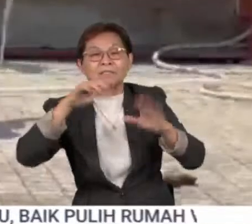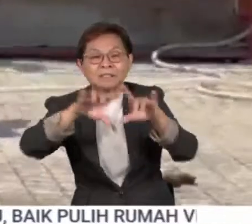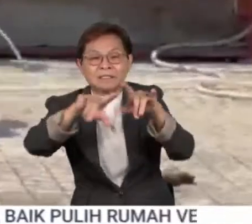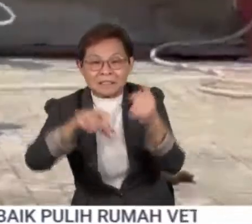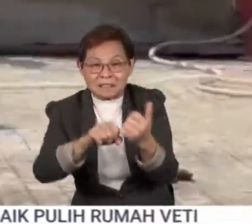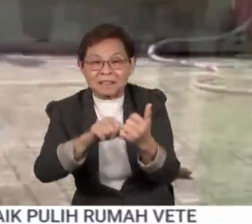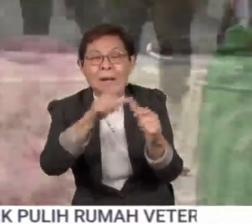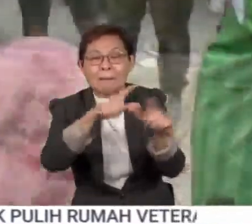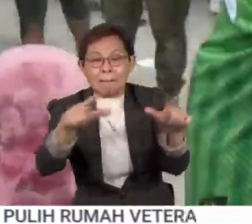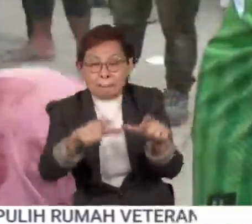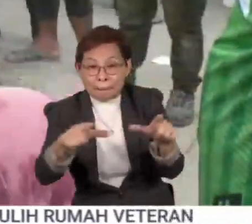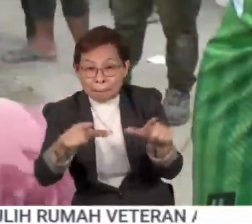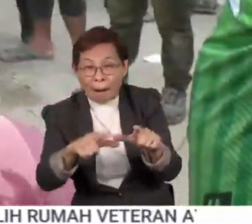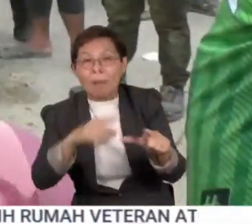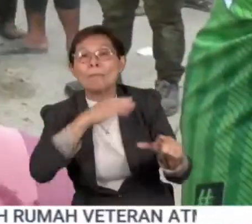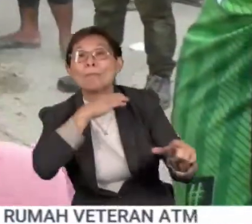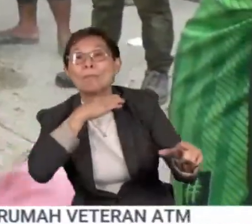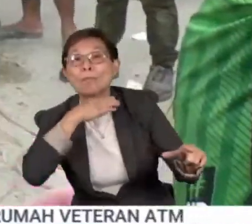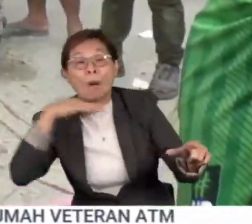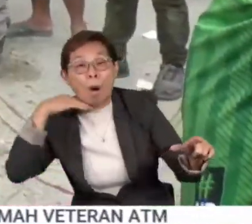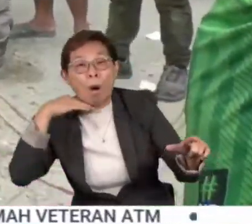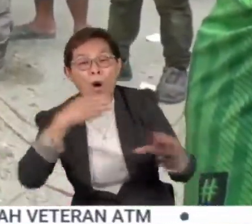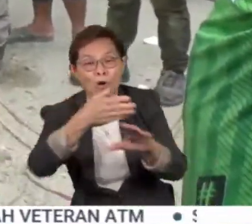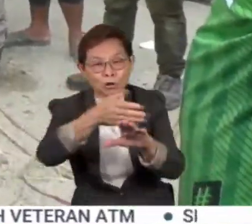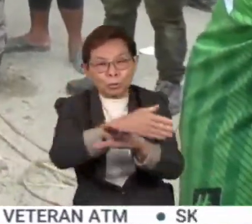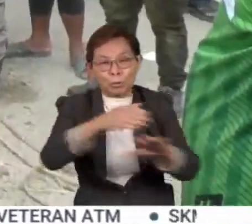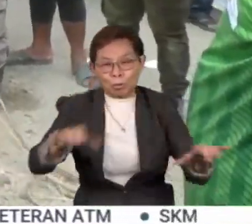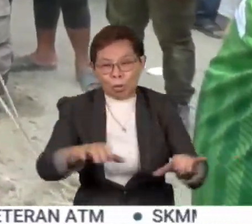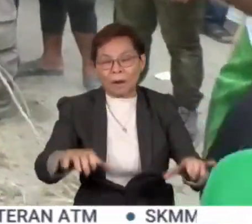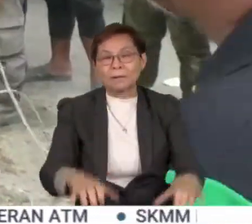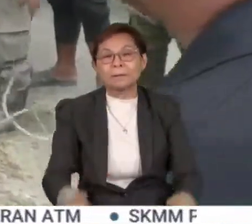permit kebenaran sembelihan luar sebelum ibadah korban dilakukan.